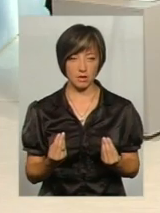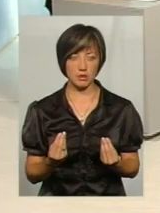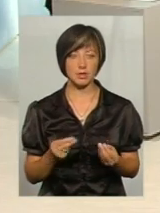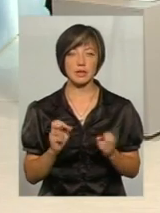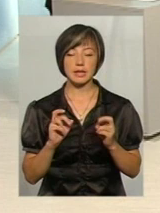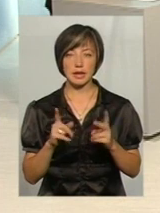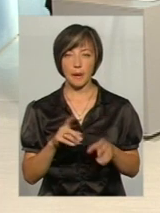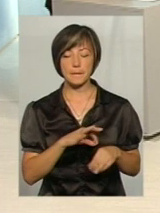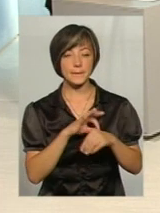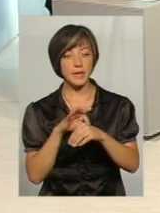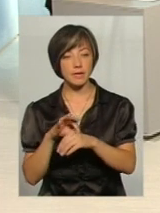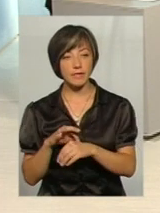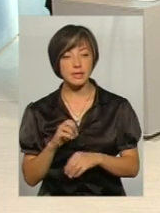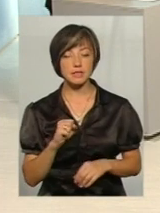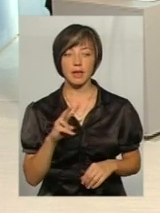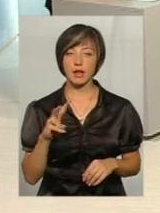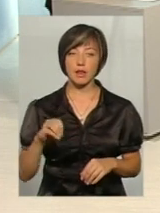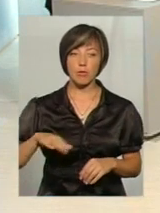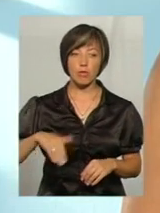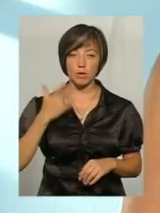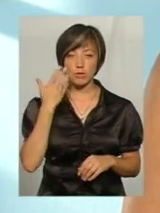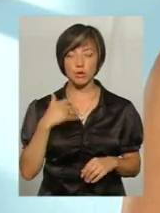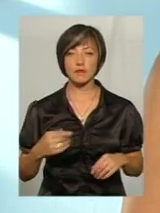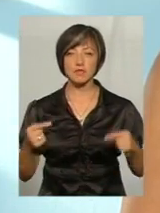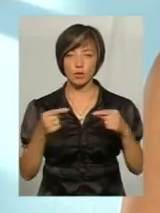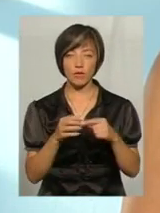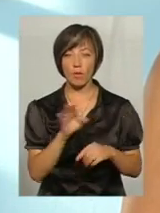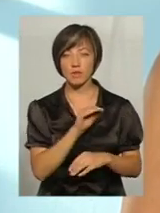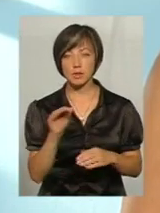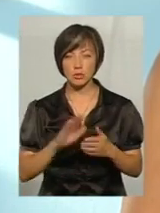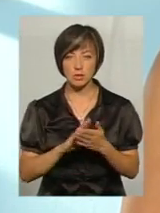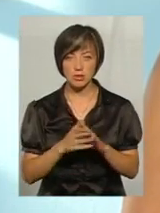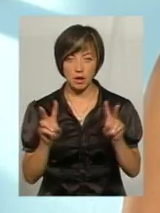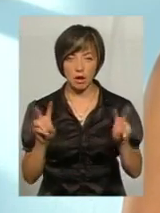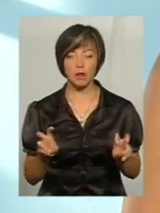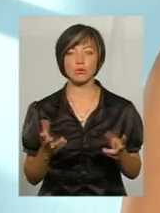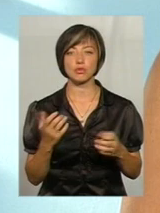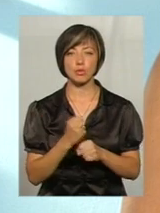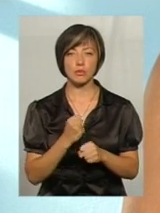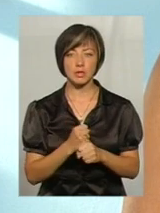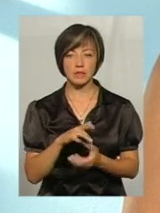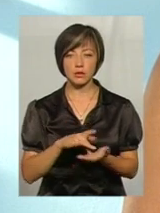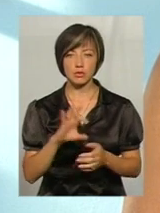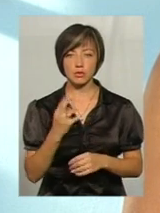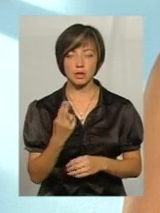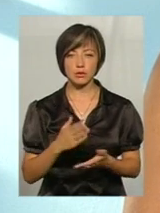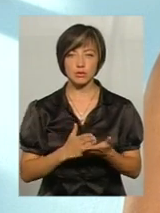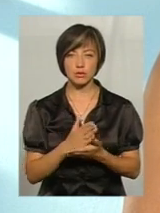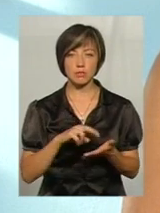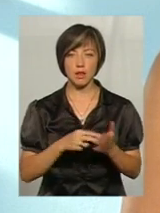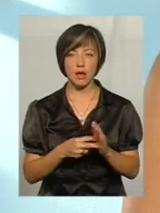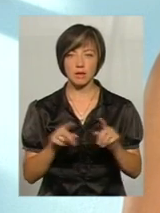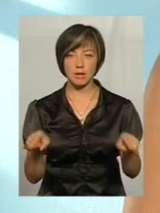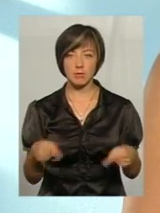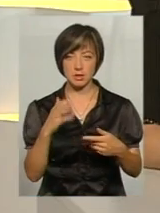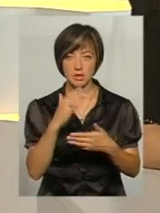як її туди привезли. Ось. Але потім, коли вже встановили офіційно статус, якби то був зроблений Центром соціальних служб план